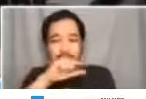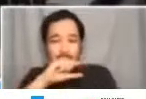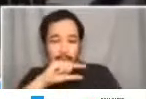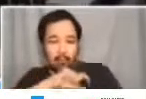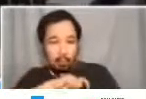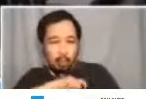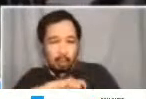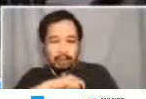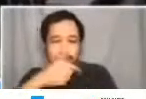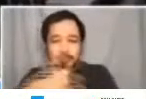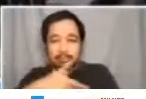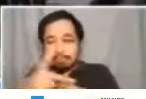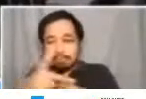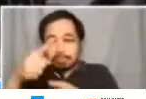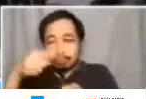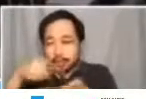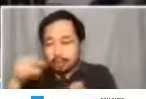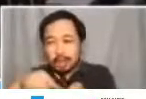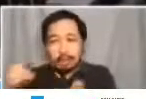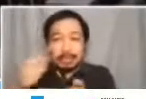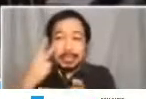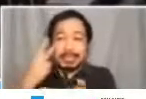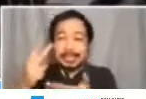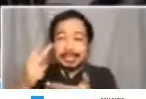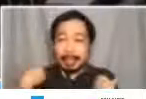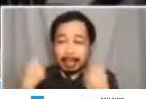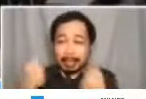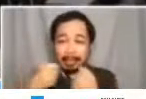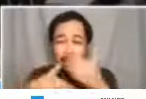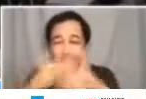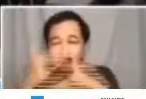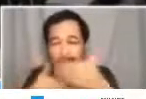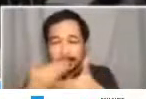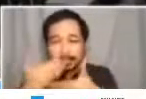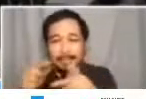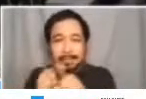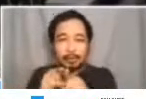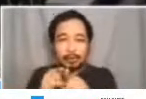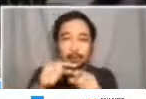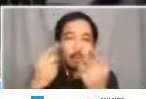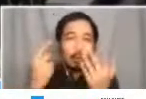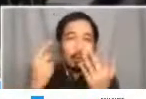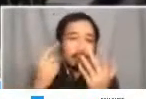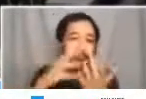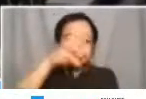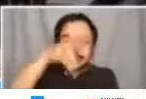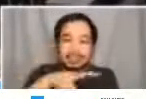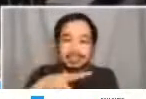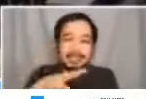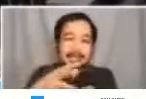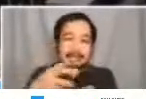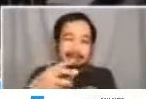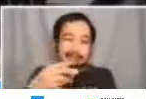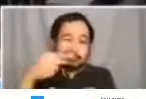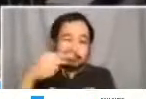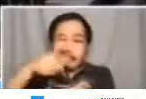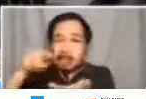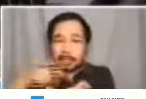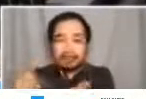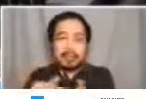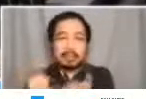Daniel Grace de Guzman ng PTV Cordillera na imbang na bigat kabsat.